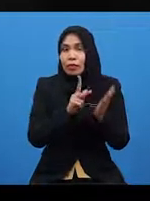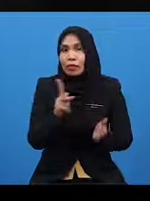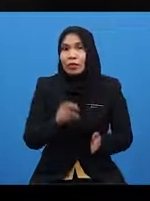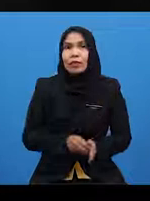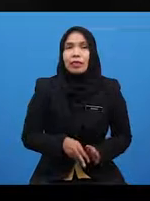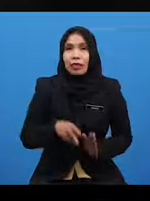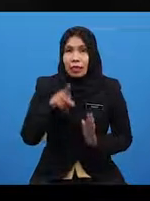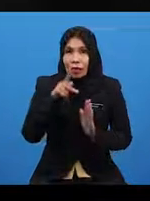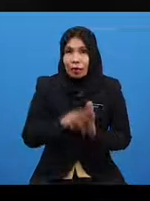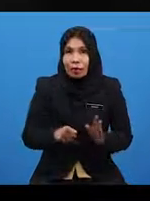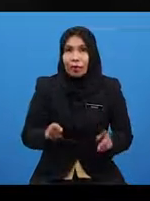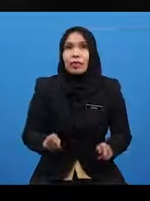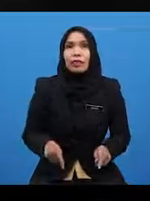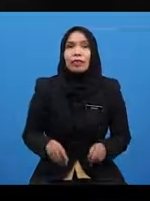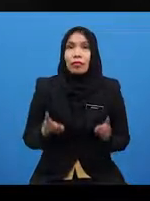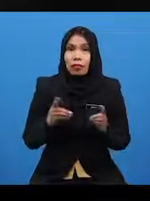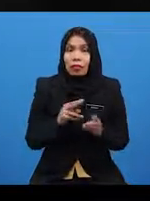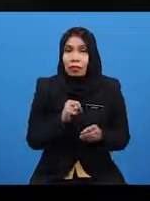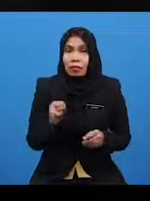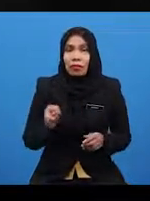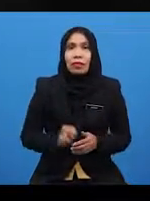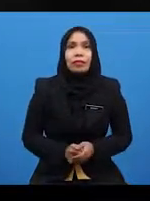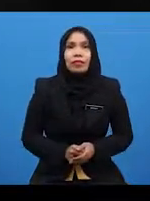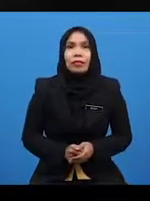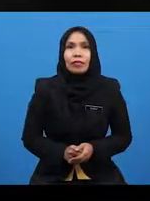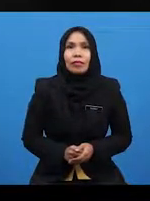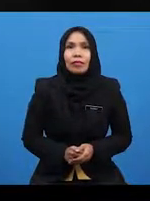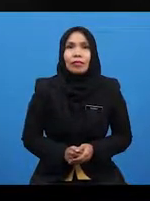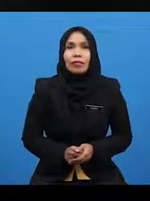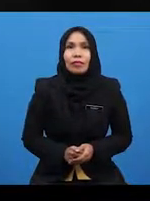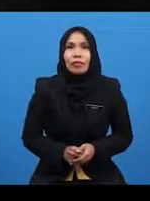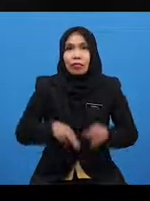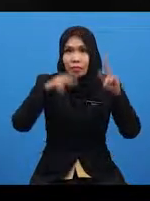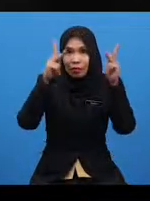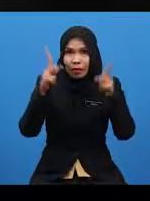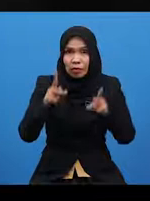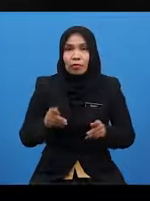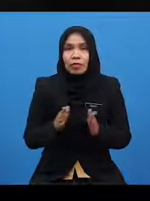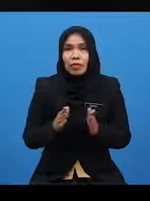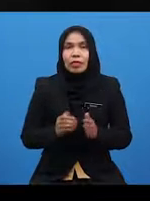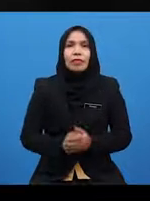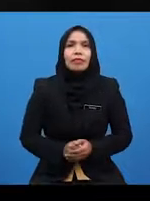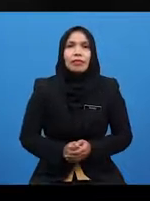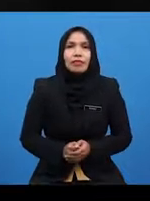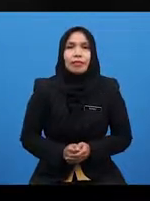di sebuah kepulauan Laut Aegean. Pada masa itu, arca-arca dibina dalam bentuk figura manusia.